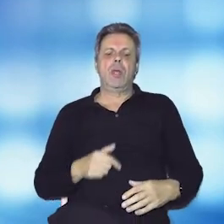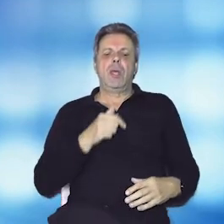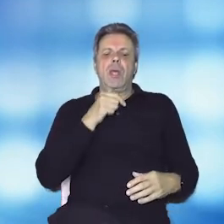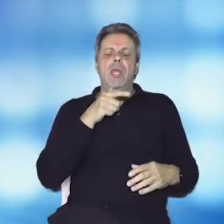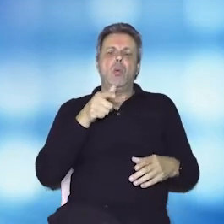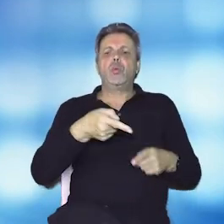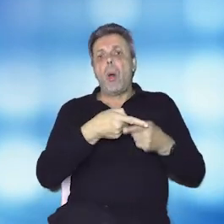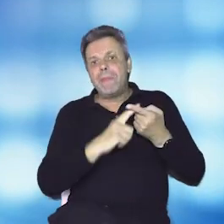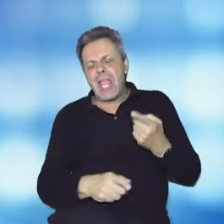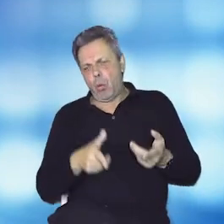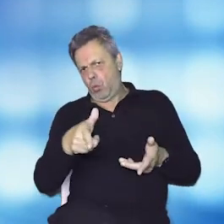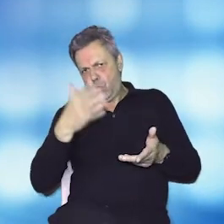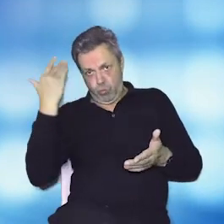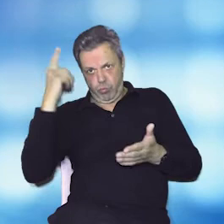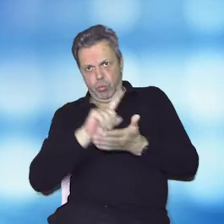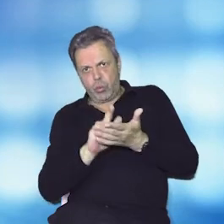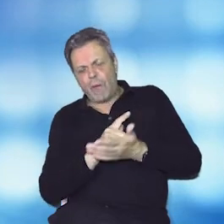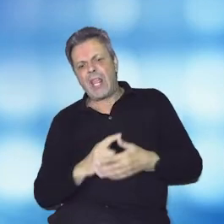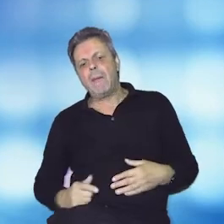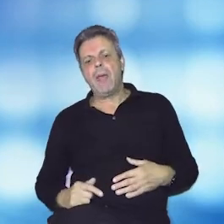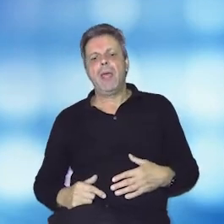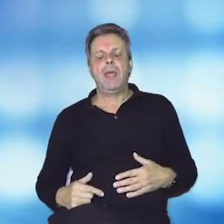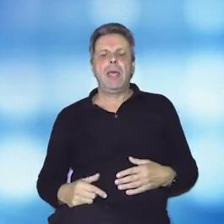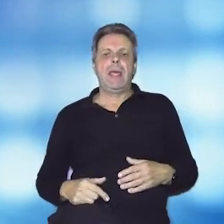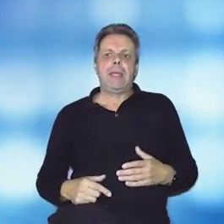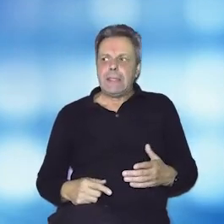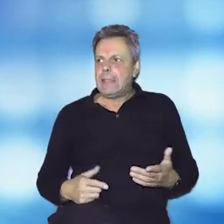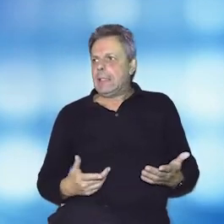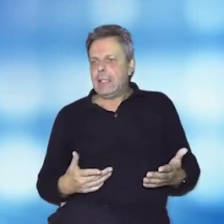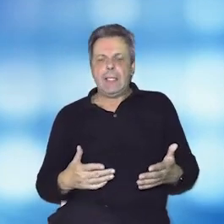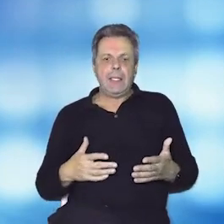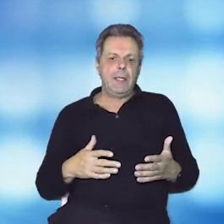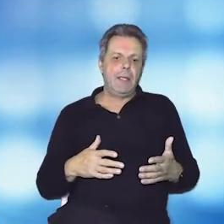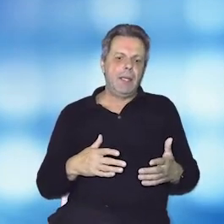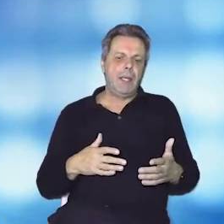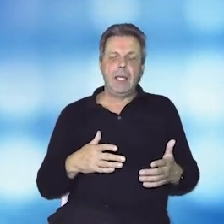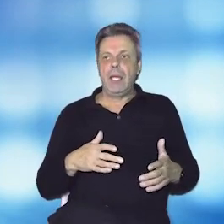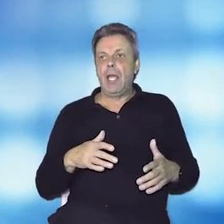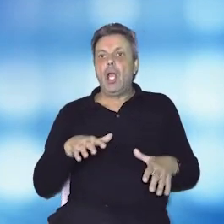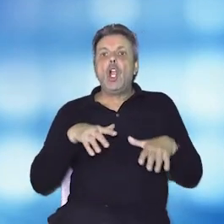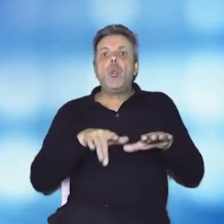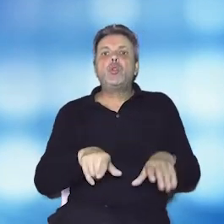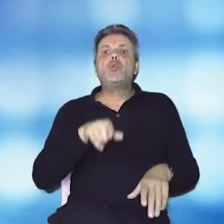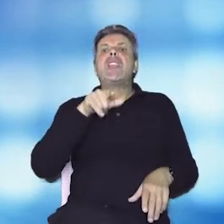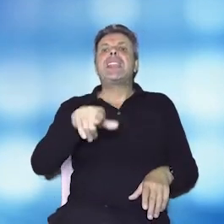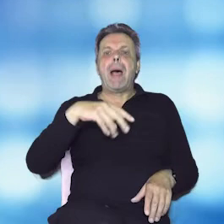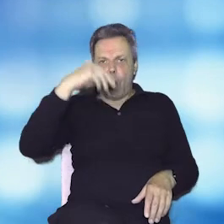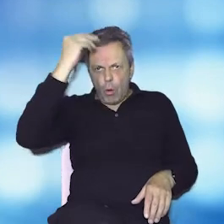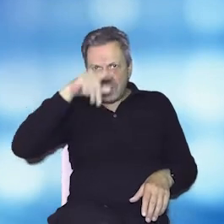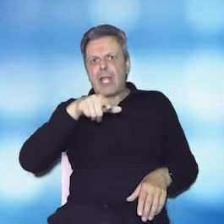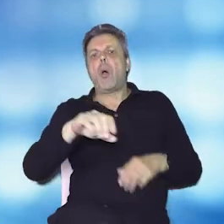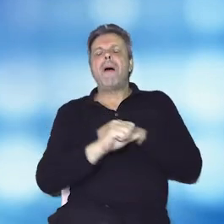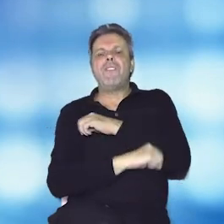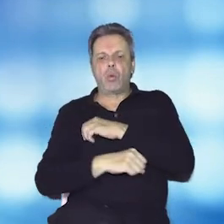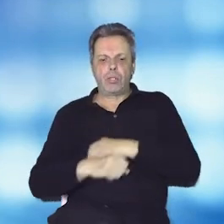u tom dijelu, u to vrijeme, kadrovi za nuklearnu elektranu Krško su se i obrazovali na tom